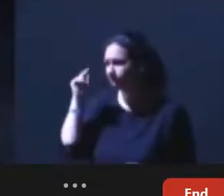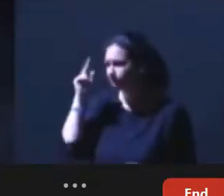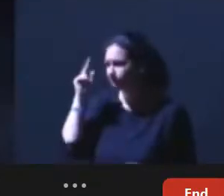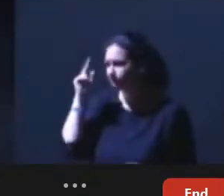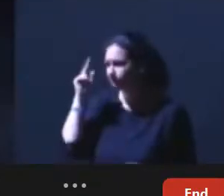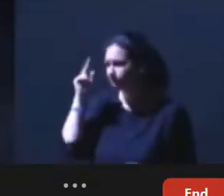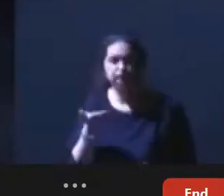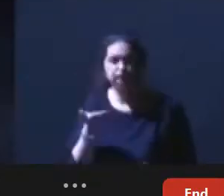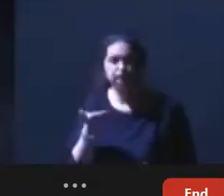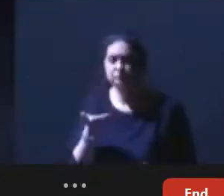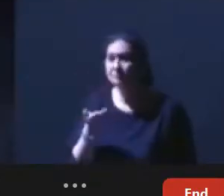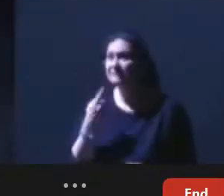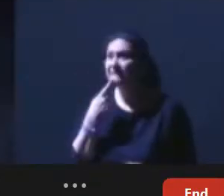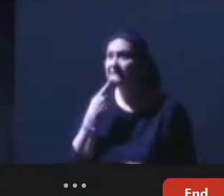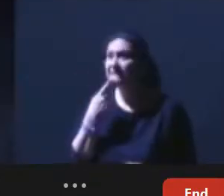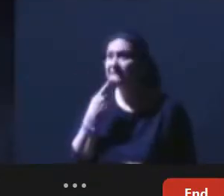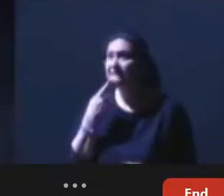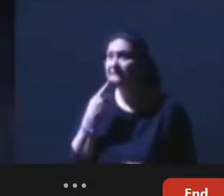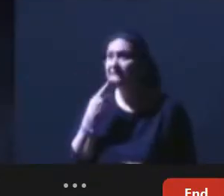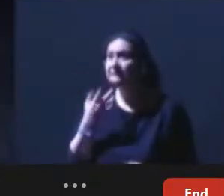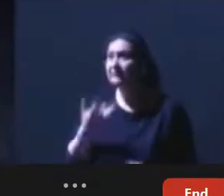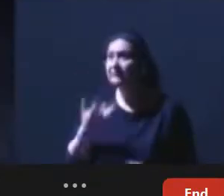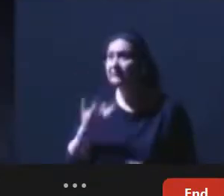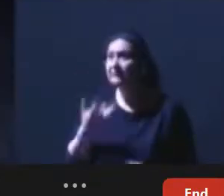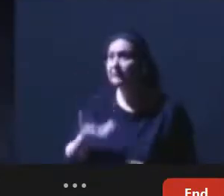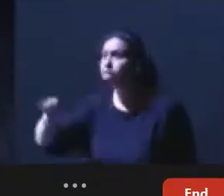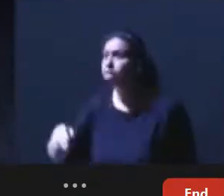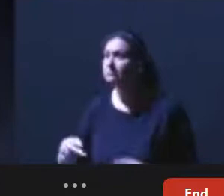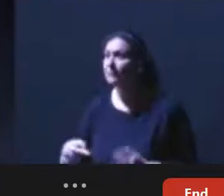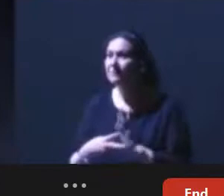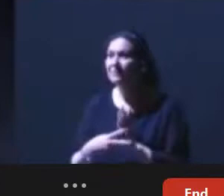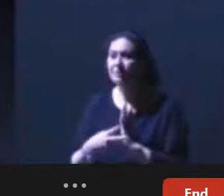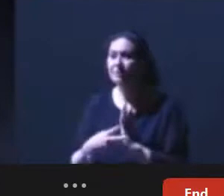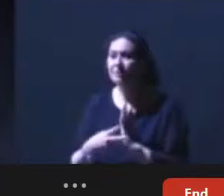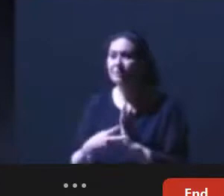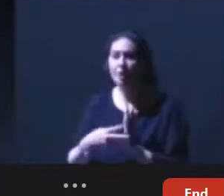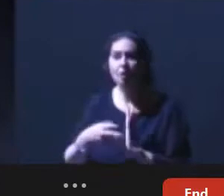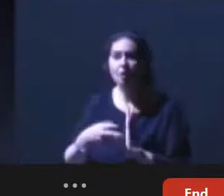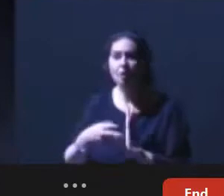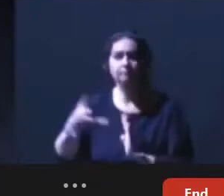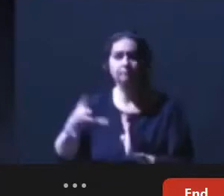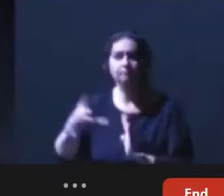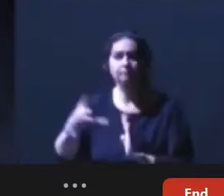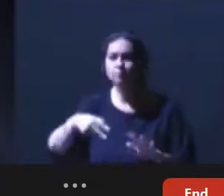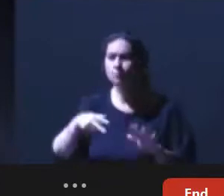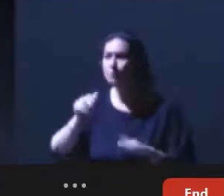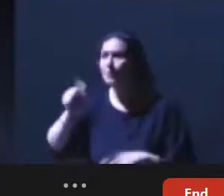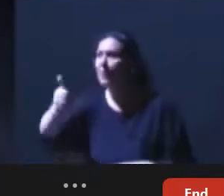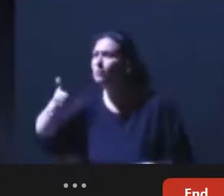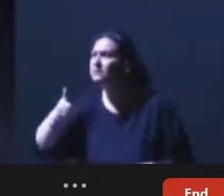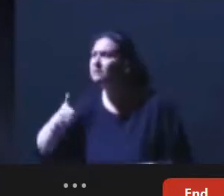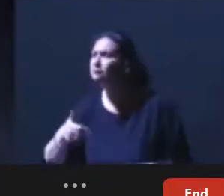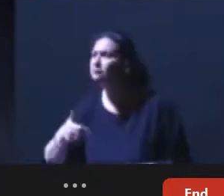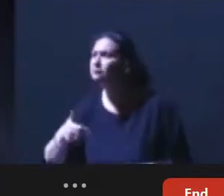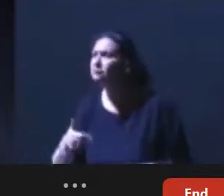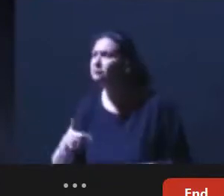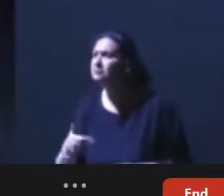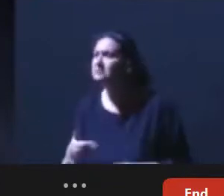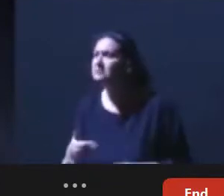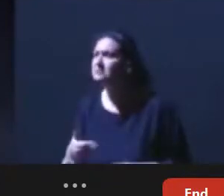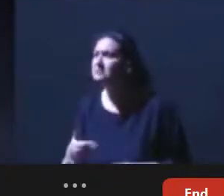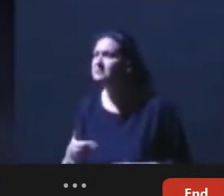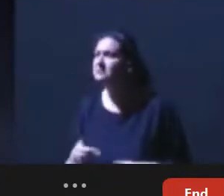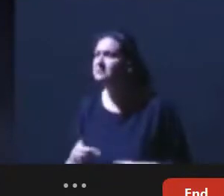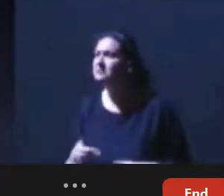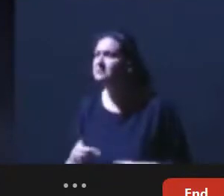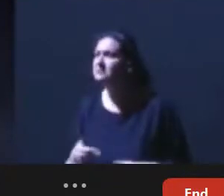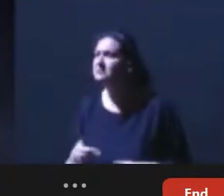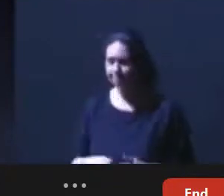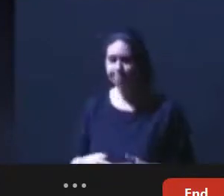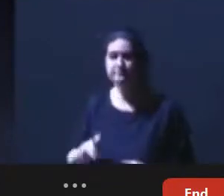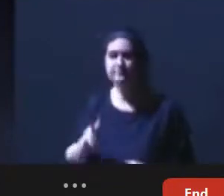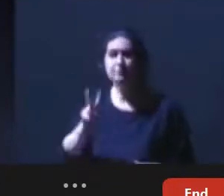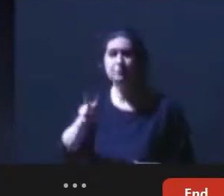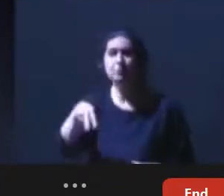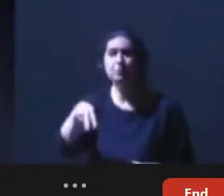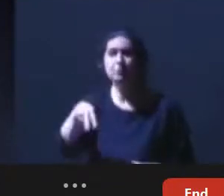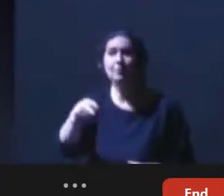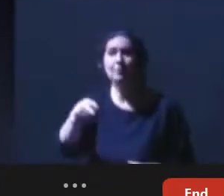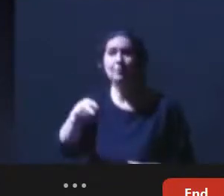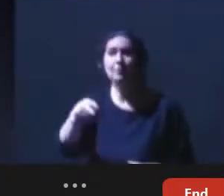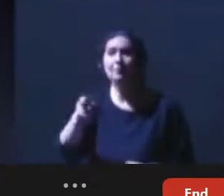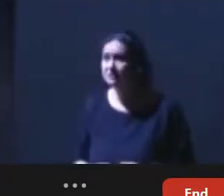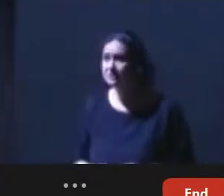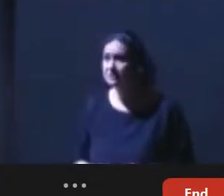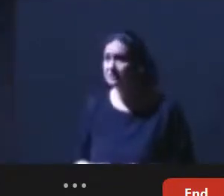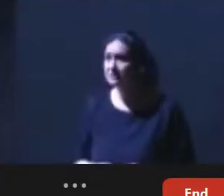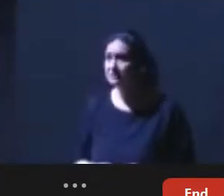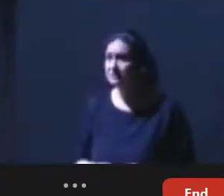rồi? Có một vài người giơ tay. Thế còn năm 2012? Thế năm 2014? Thì có ai đã được từng nghe đến